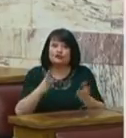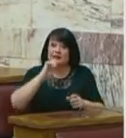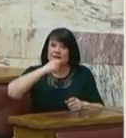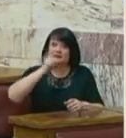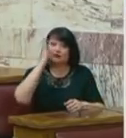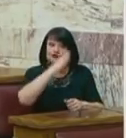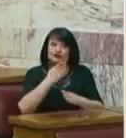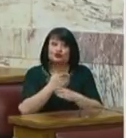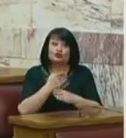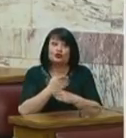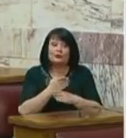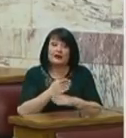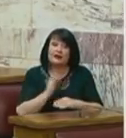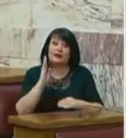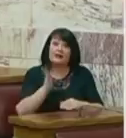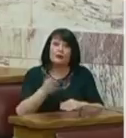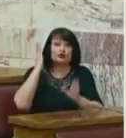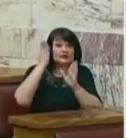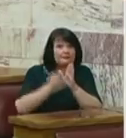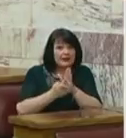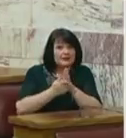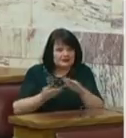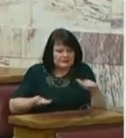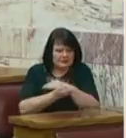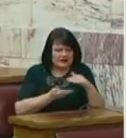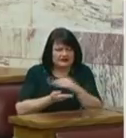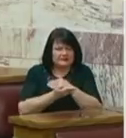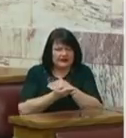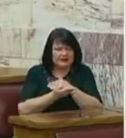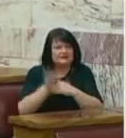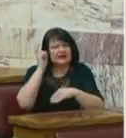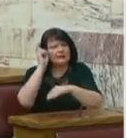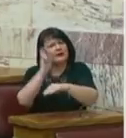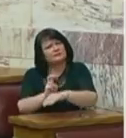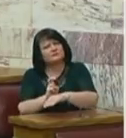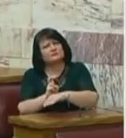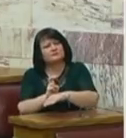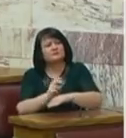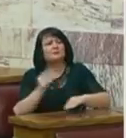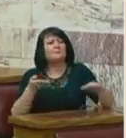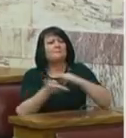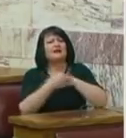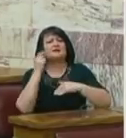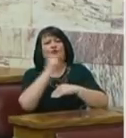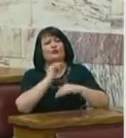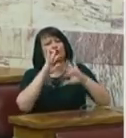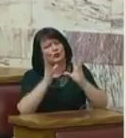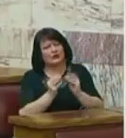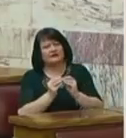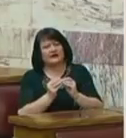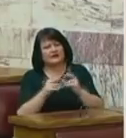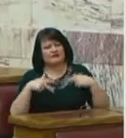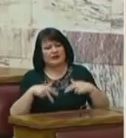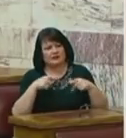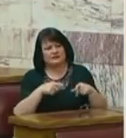μπορούσε να τεθεί στον φάκελο της μήνυσης κατά των μελών της κυβέρνησης για να συσχετιστεί, αν και κατά τη γνώμη μου δεν έχει καμία σχέση.